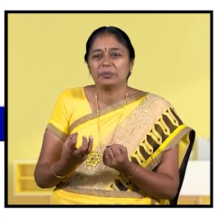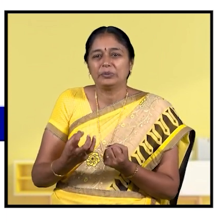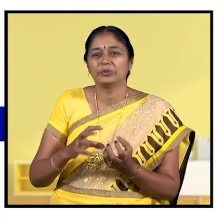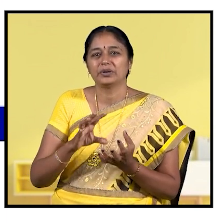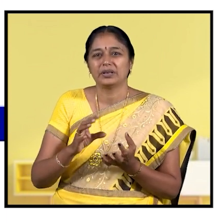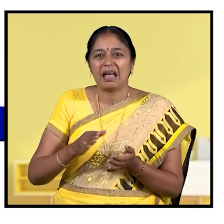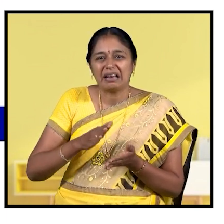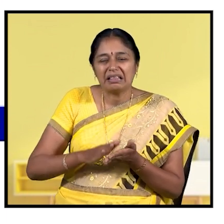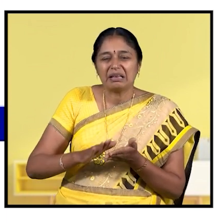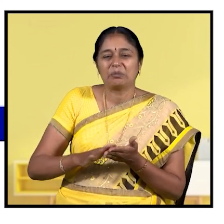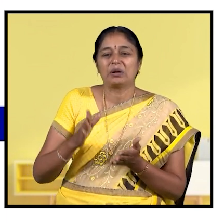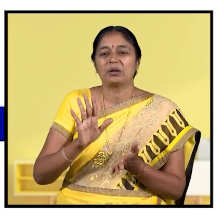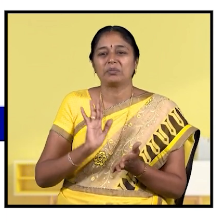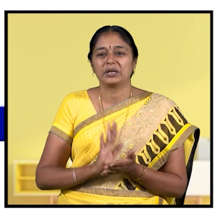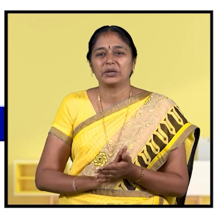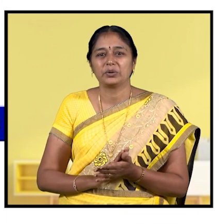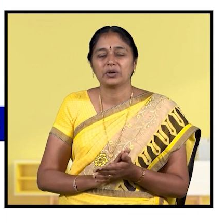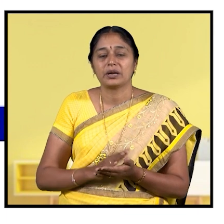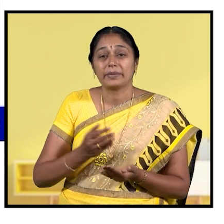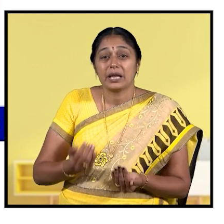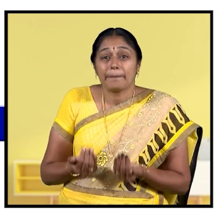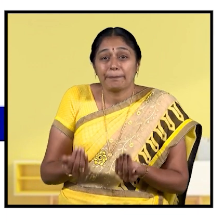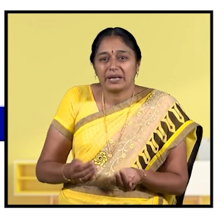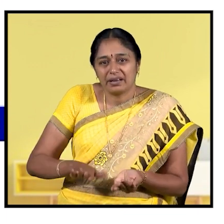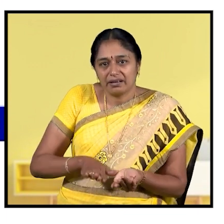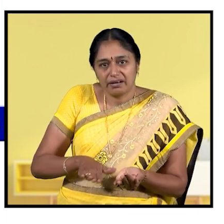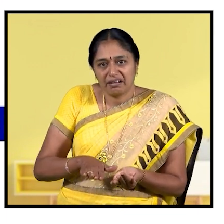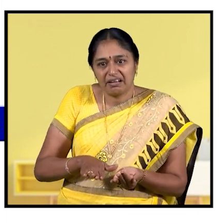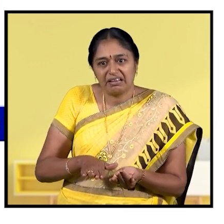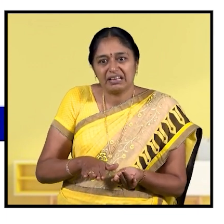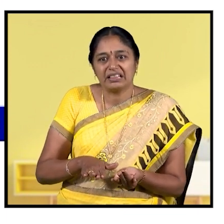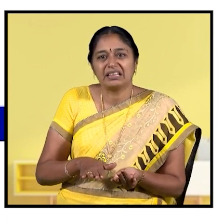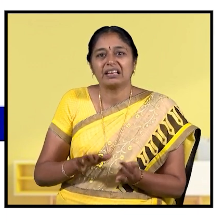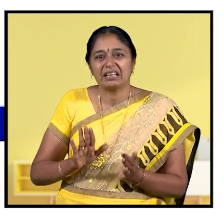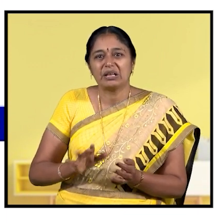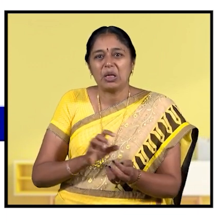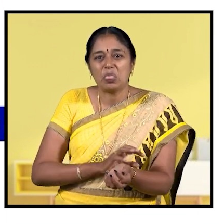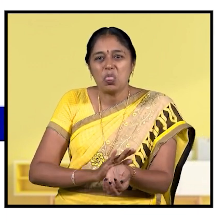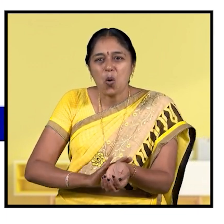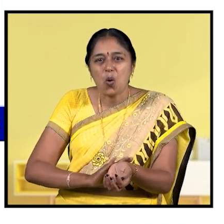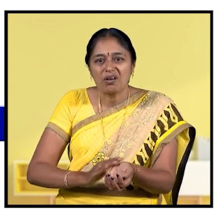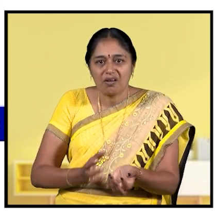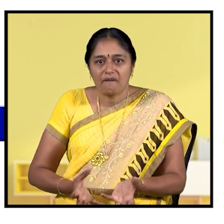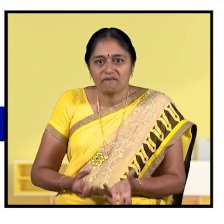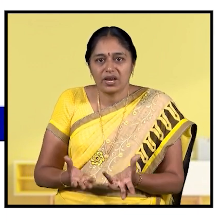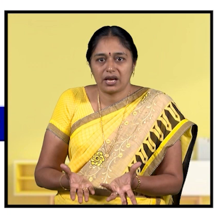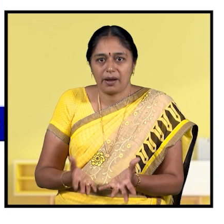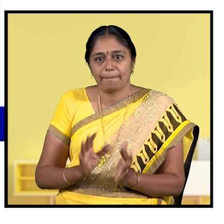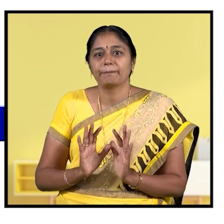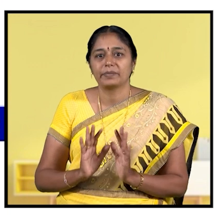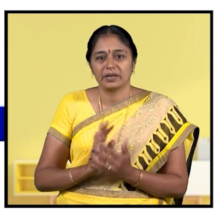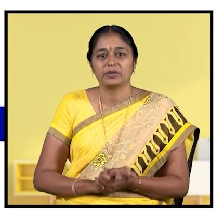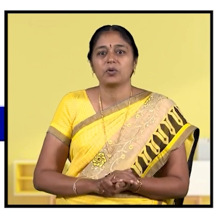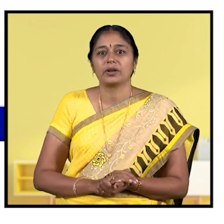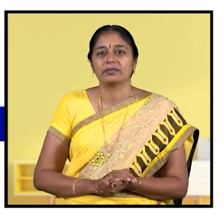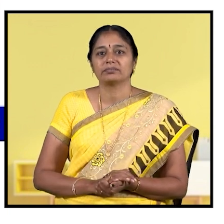அப்படின்னு பார்த்தீங்கன்னா, பிறப்புறுப்பில் ஏற்படக்கூடிய அக்கி. இது ஹெர்பஸ் சிம்ப்ளெக்ஸ் வைரஸ் அப்படிங்கிற மூலம் பரவுது. இது வந்து எப்படி பரவுது அப்படின்னு